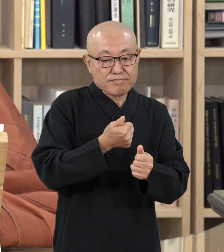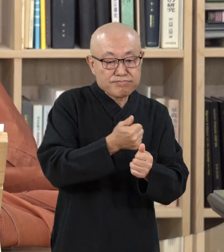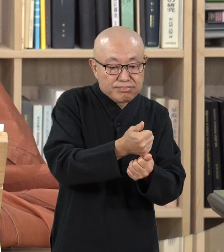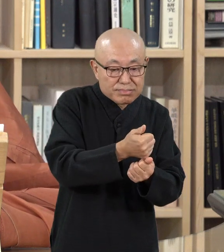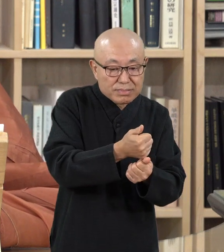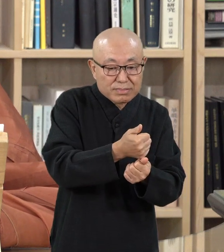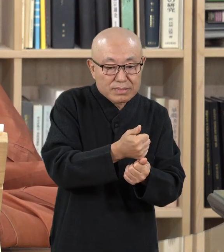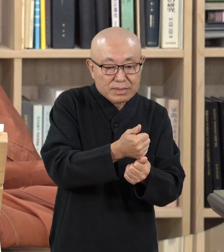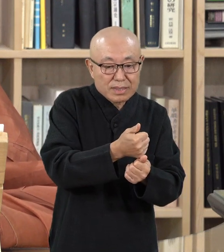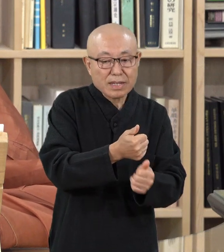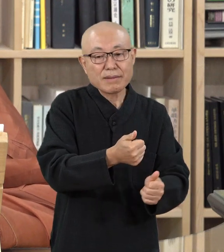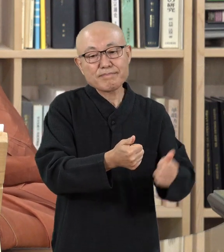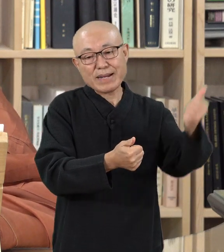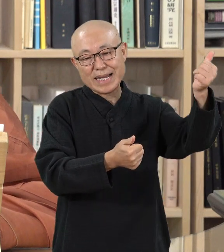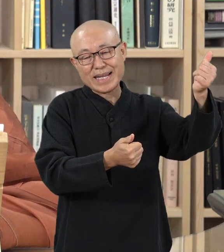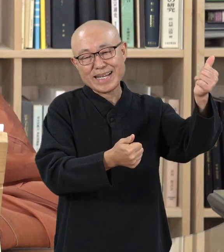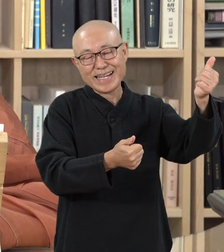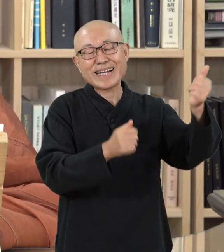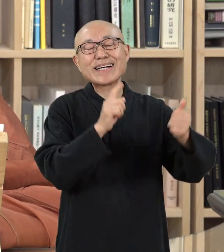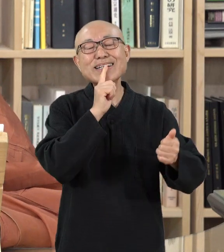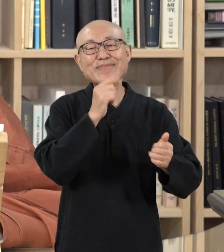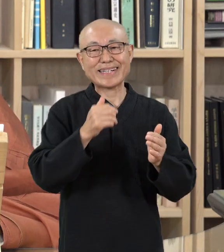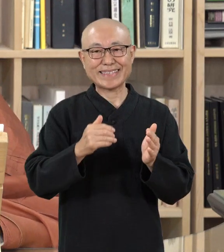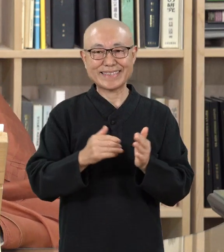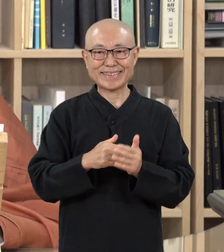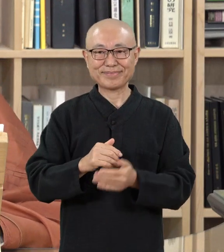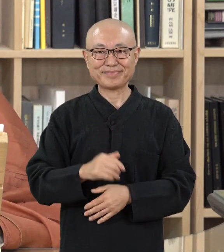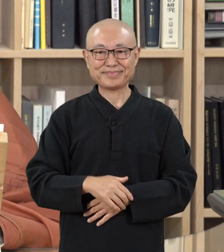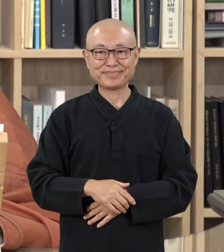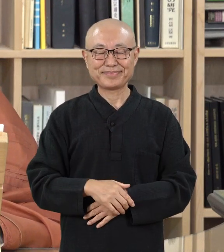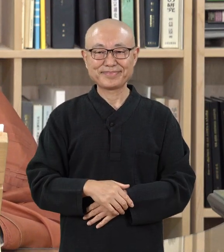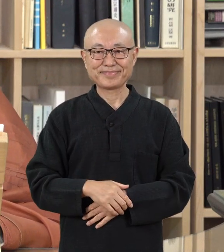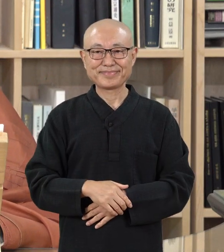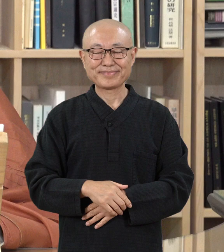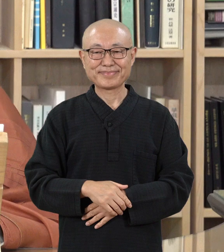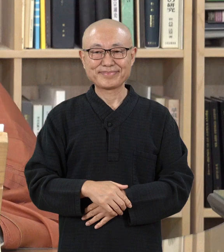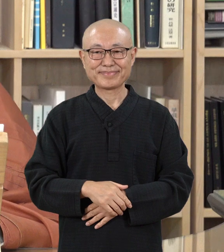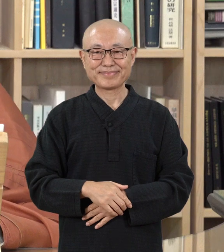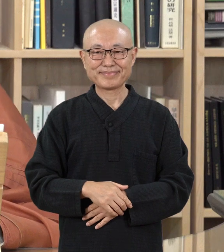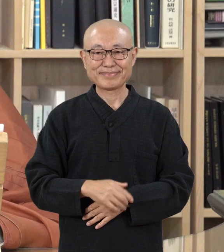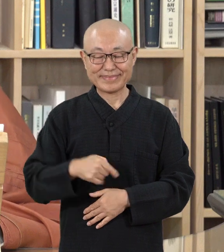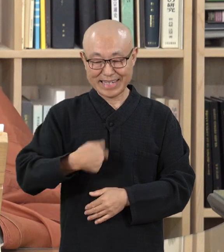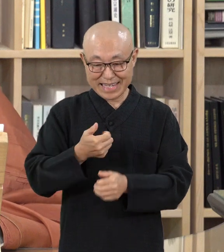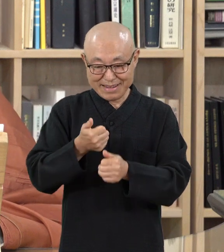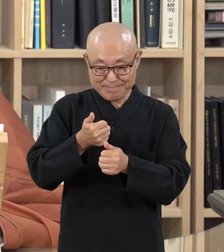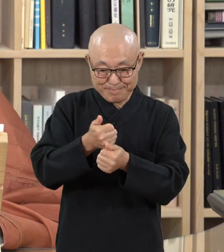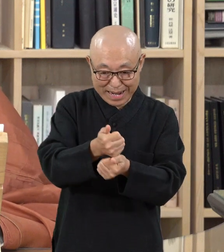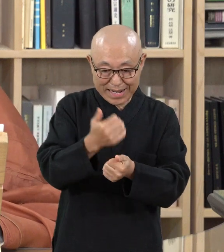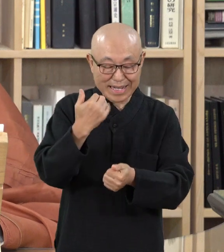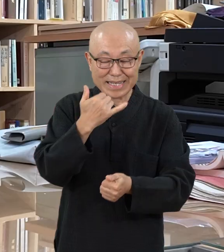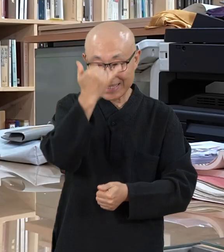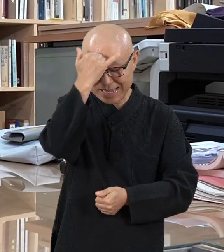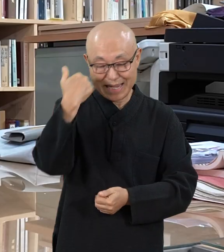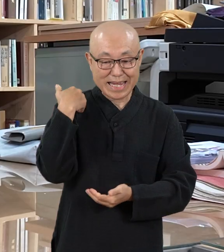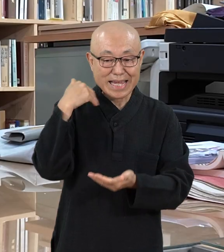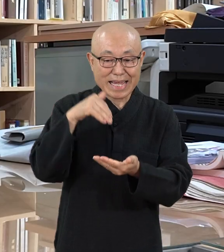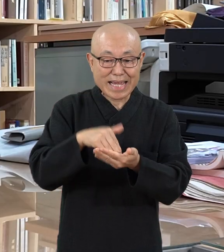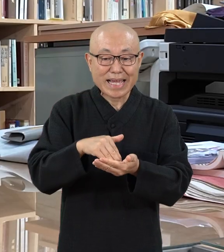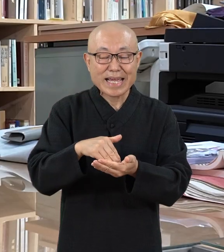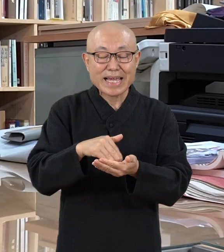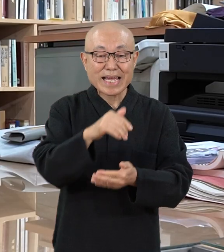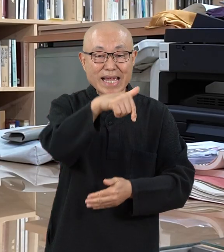뛰어난 승리자이다 이렇게 말씀하셔요. 그러니까는 극기복례해서 인을 구현하라는